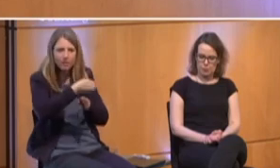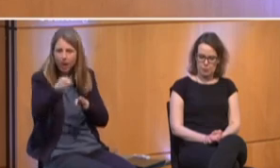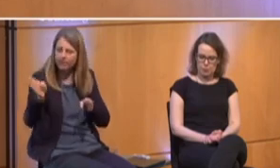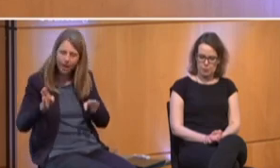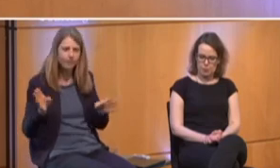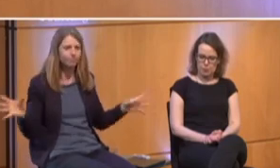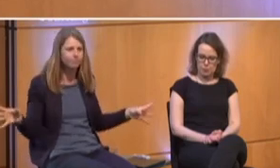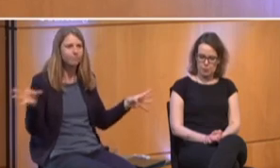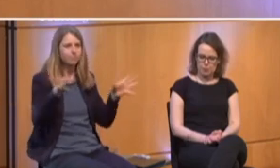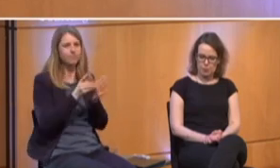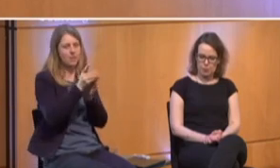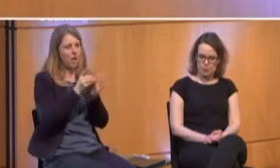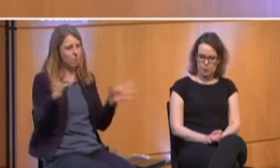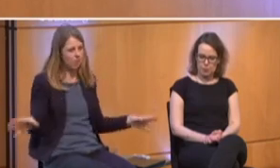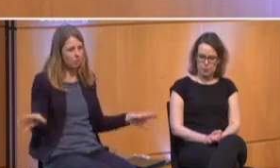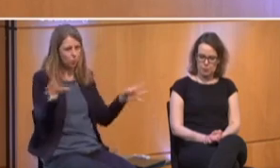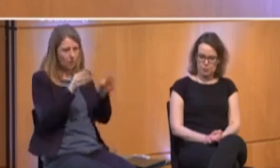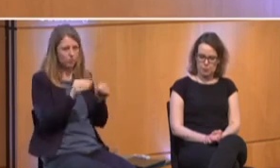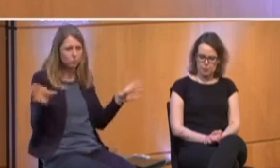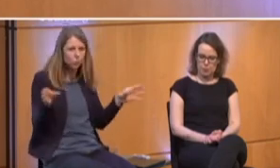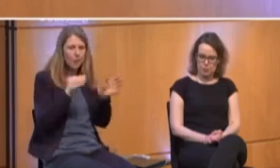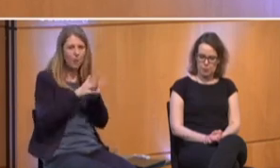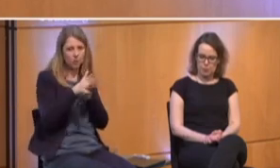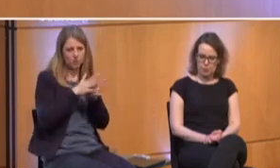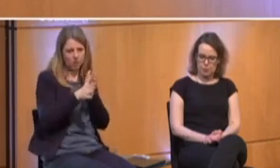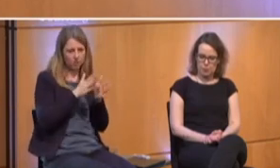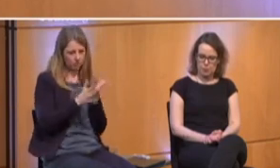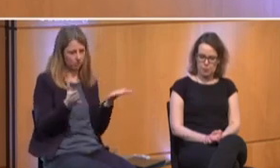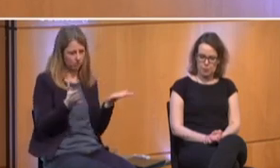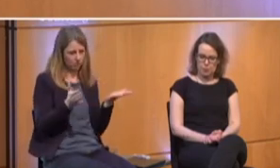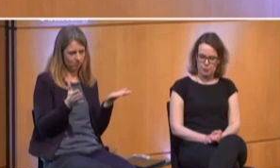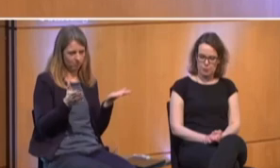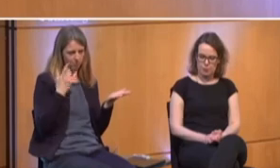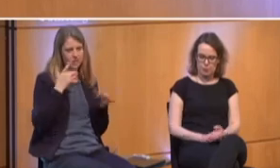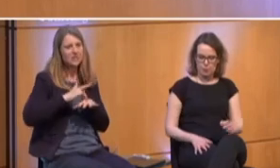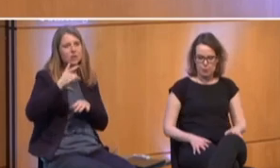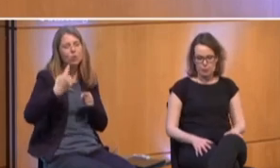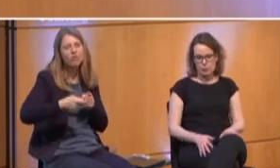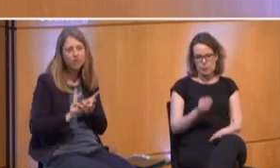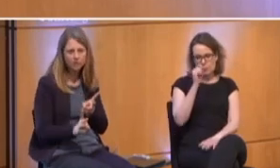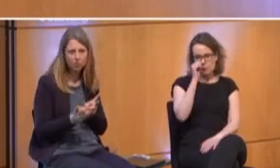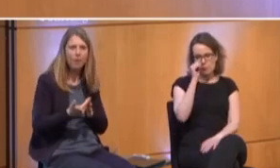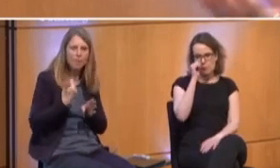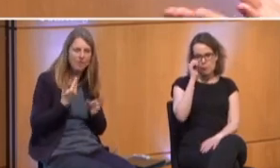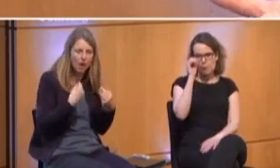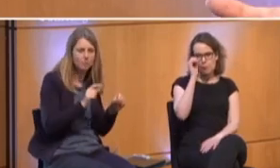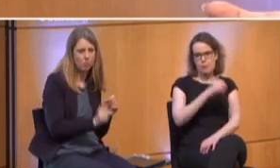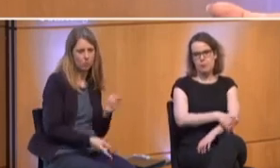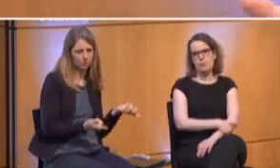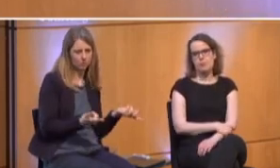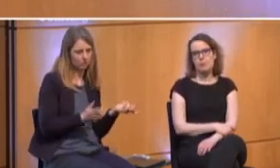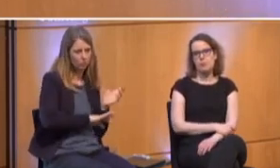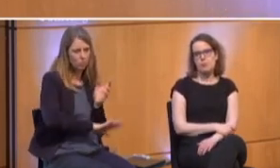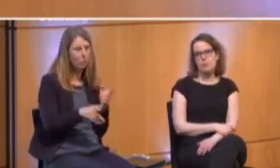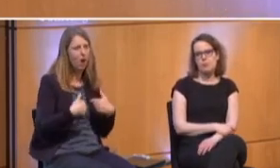eine systematische Zusammenführung der Daten zu machen. Da, wo wir die Erkenntnisse noch nicht haben, weil Sensoren fehlen, sie bitte schön einzubauen. Also sind eben nicht bei